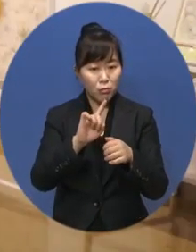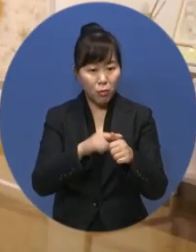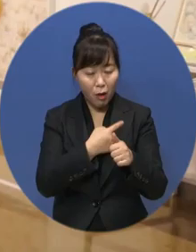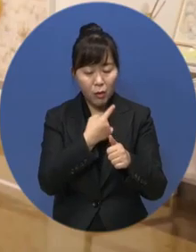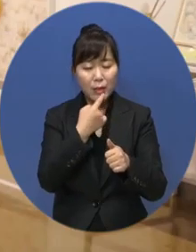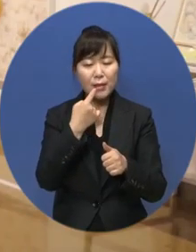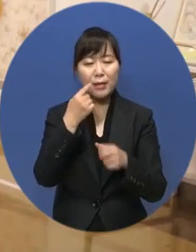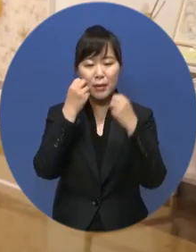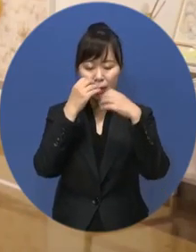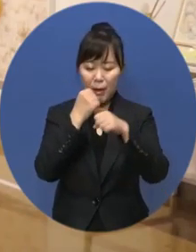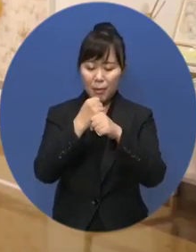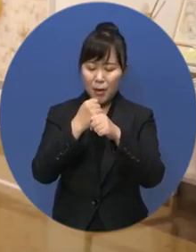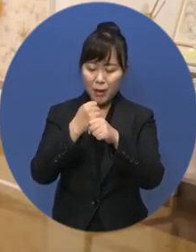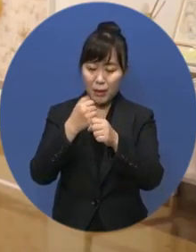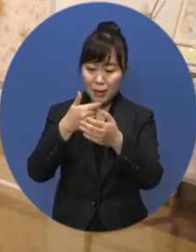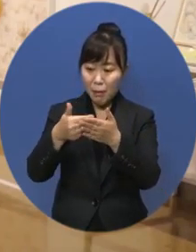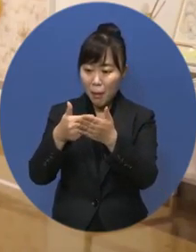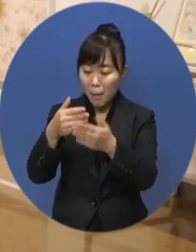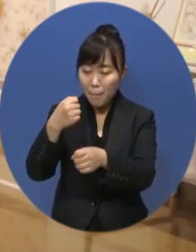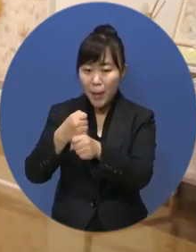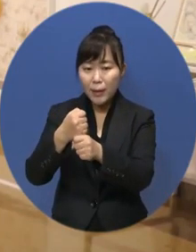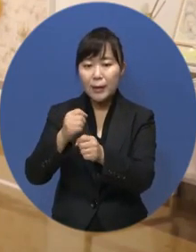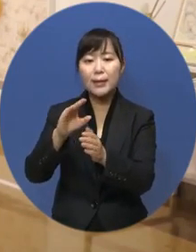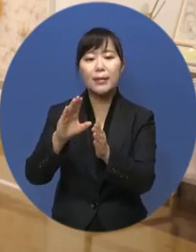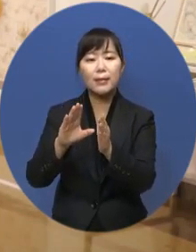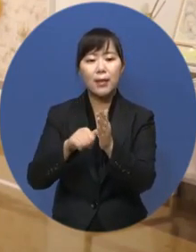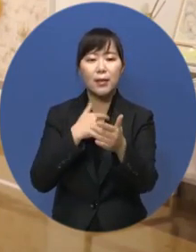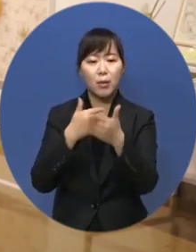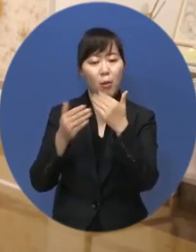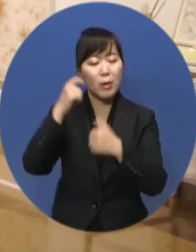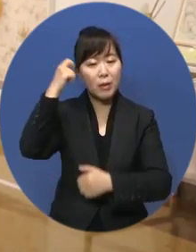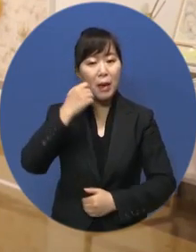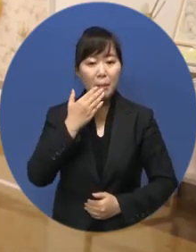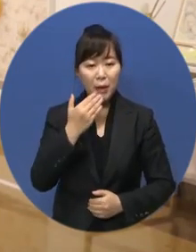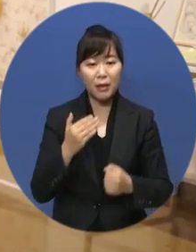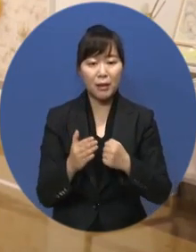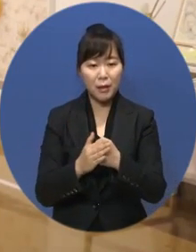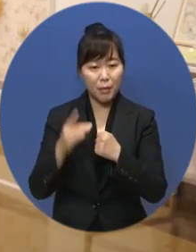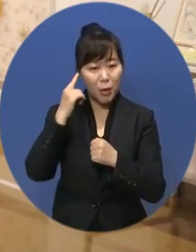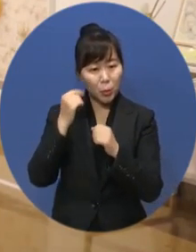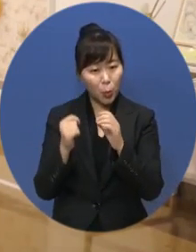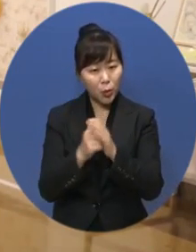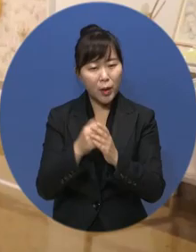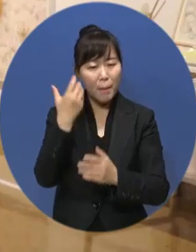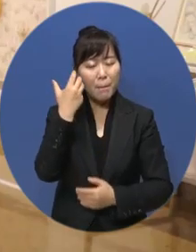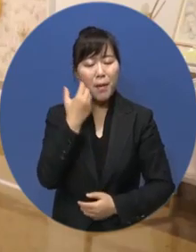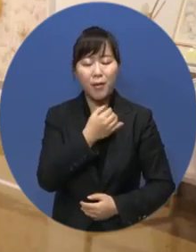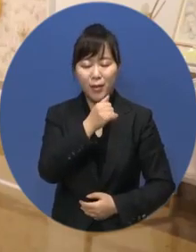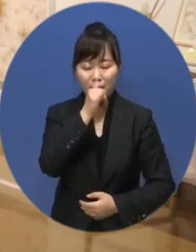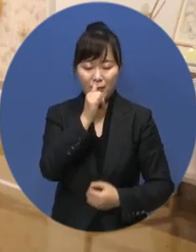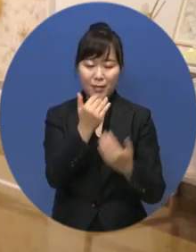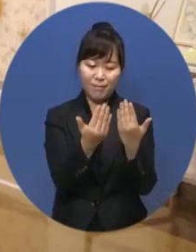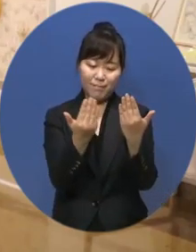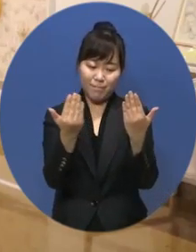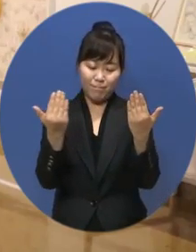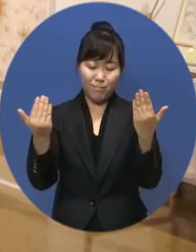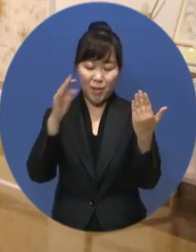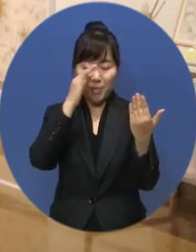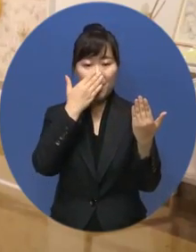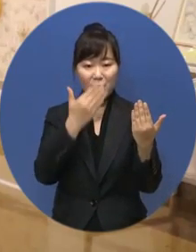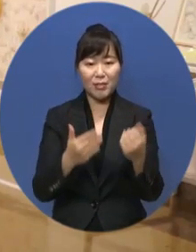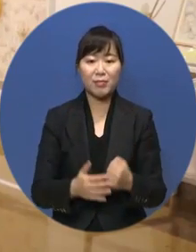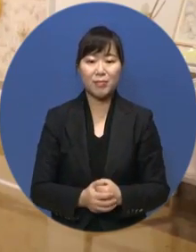우연으로 창의적인 작품이 탄생하는 순간의 경험을 느낄 수 있게 해 독특하고 매력적인 전시회가 되고